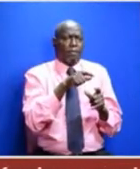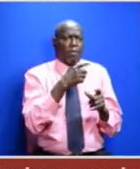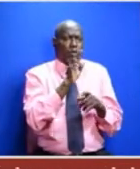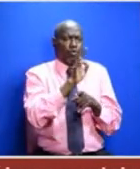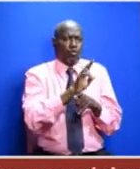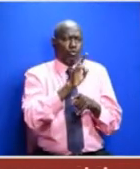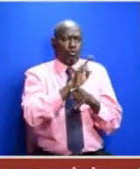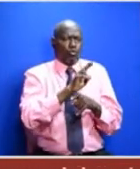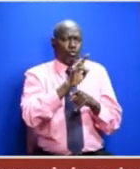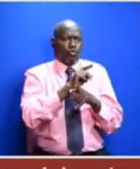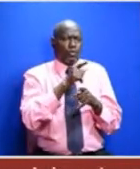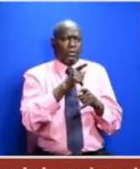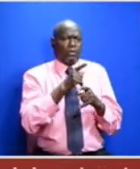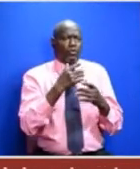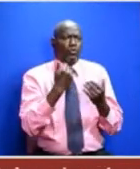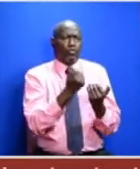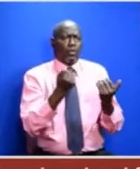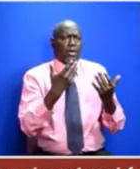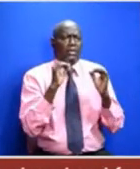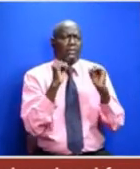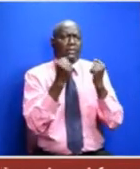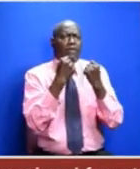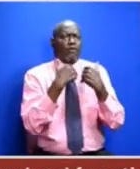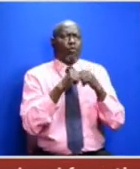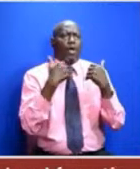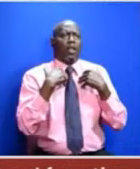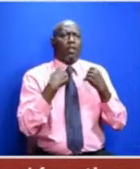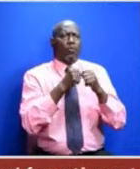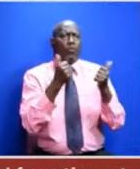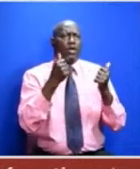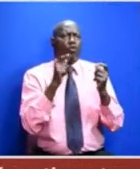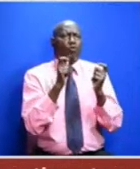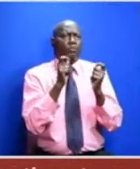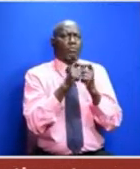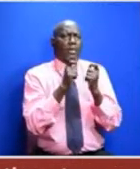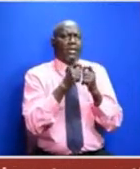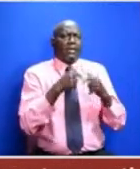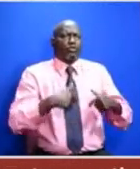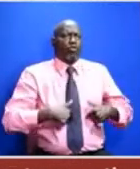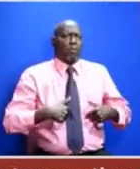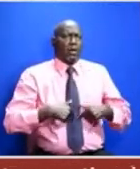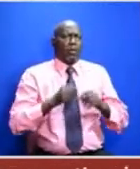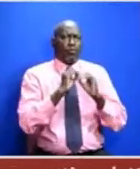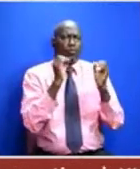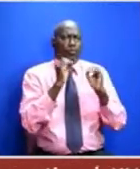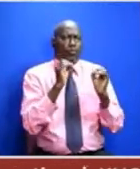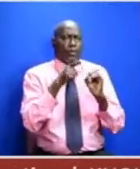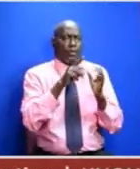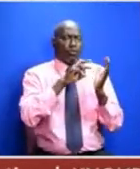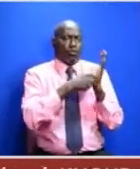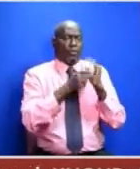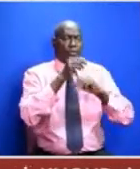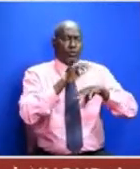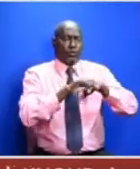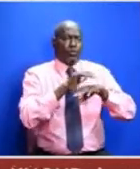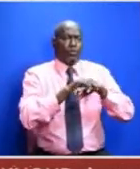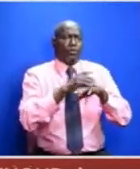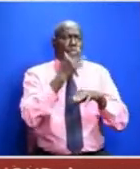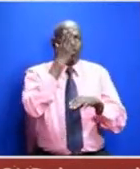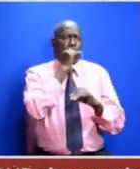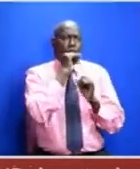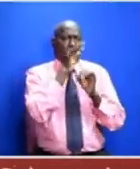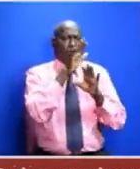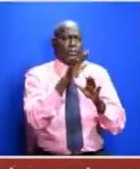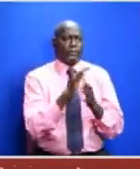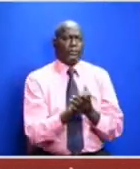nimeitumia, wako wazima, sioni wakiwa na shida ya tumbo. Kwa hivyo hii mradi ni mzuri na